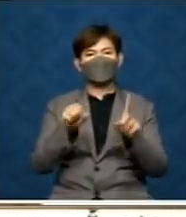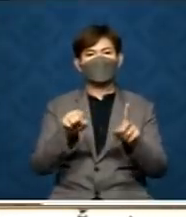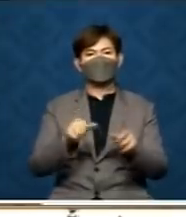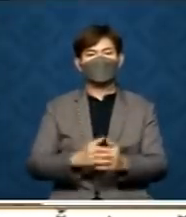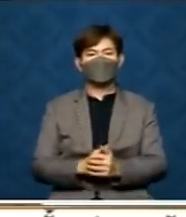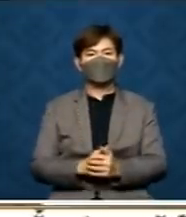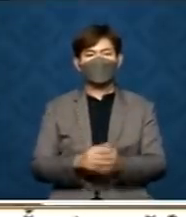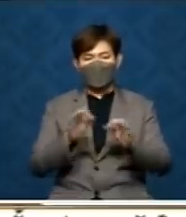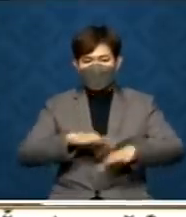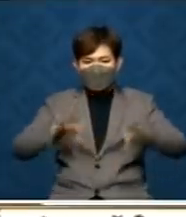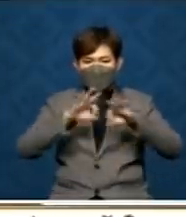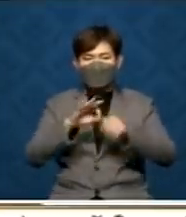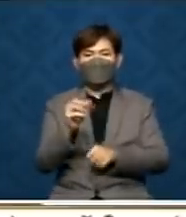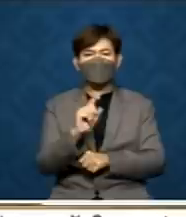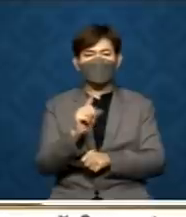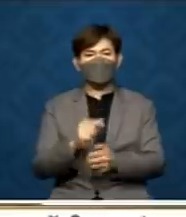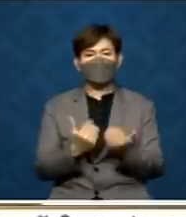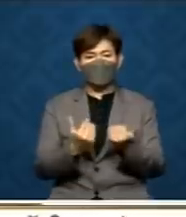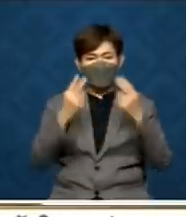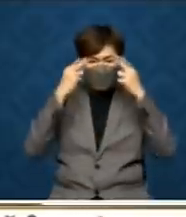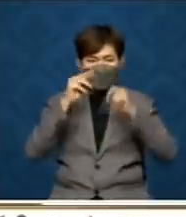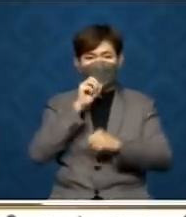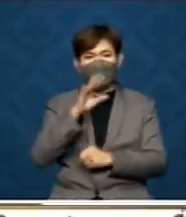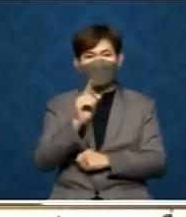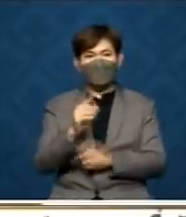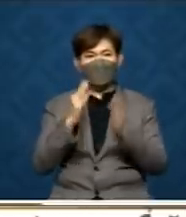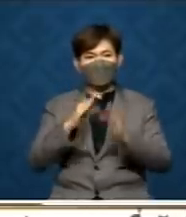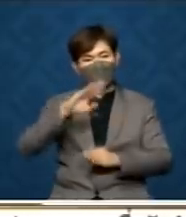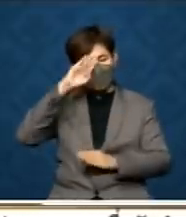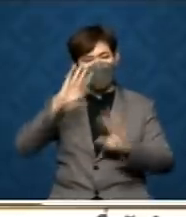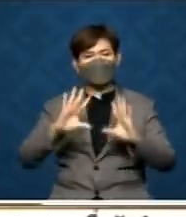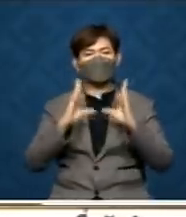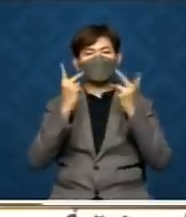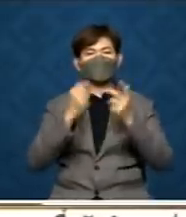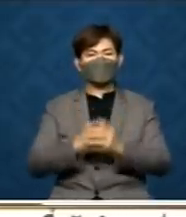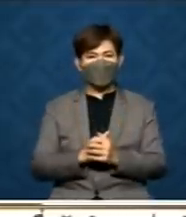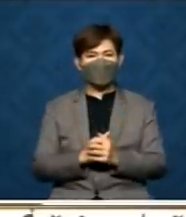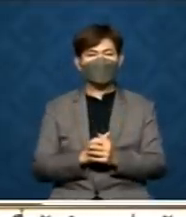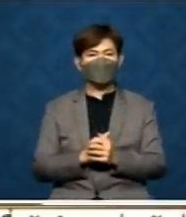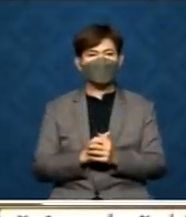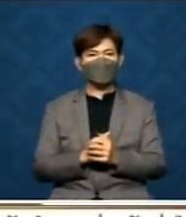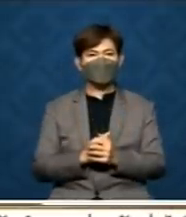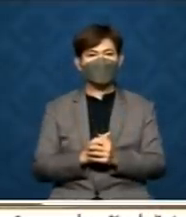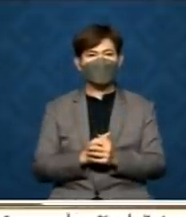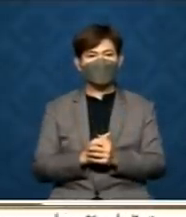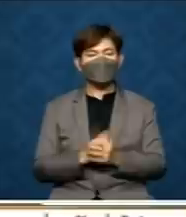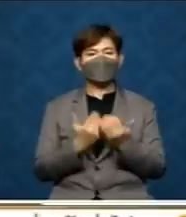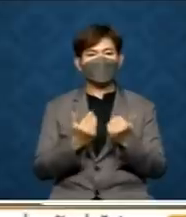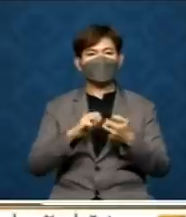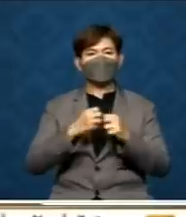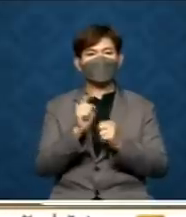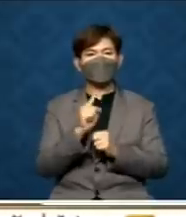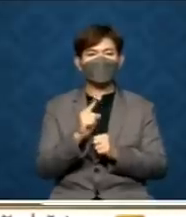ดีแล้วที่สำคัญที่สุดวันนี้ที่ท่านนายกบอกว่ามีคนหายป่วยแล้วเยอะถ้าหายป่วยแล้วทีนี้ก็มาเผชิญกับ